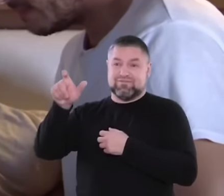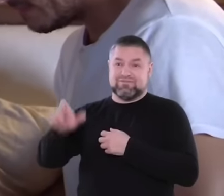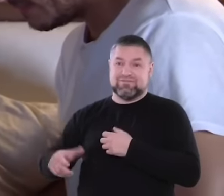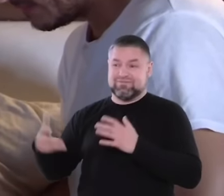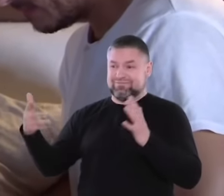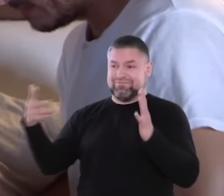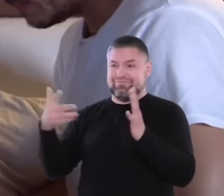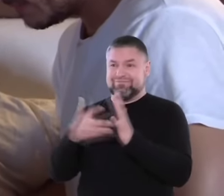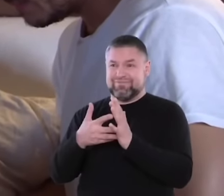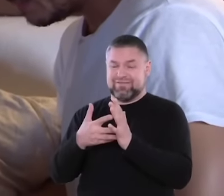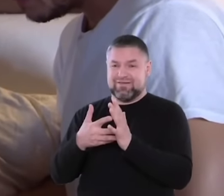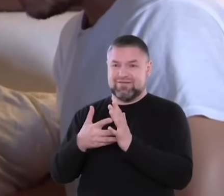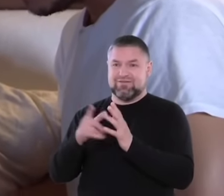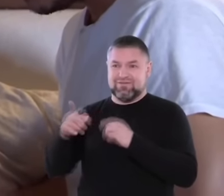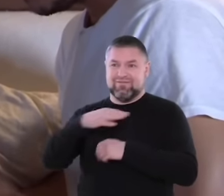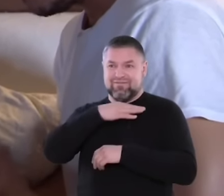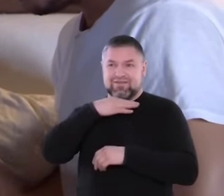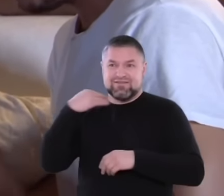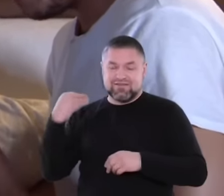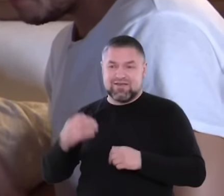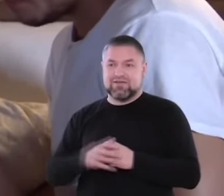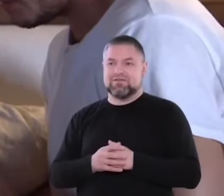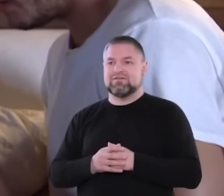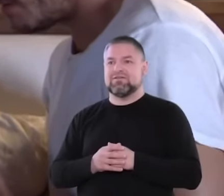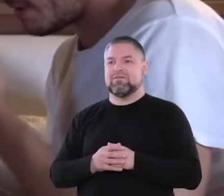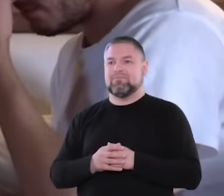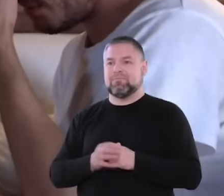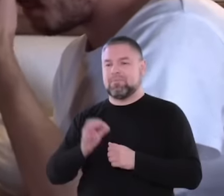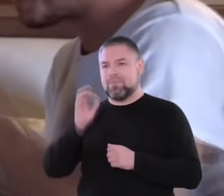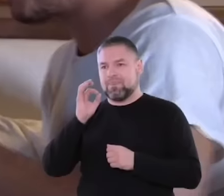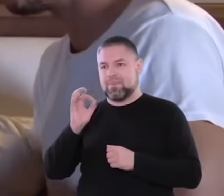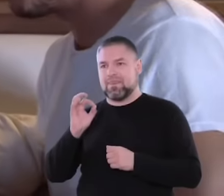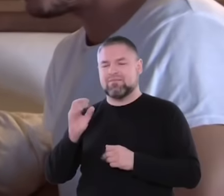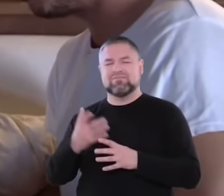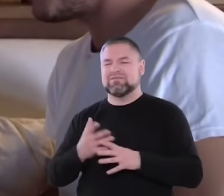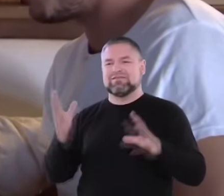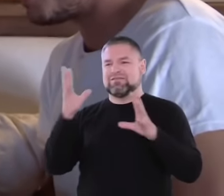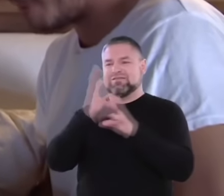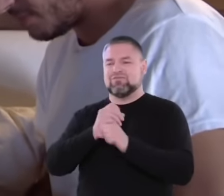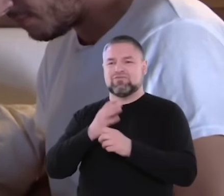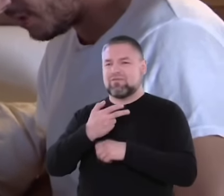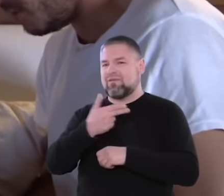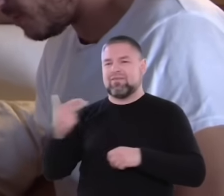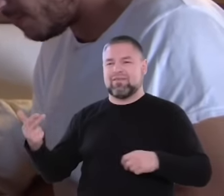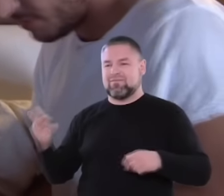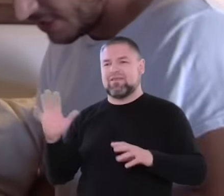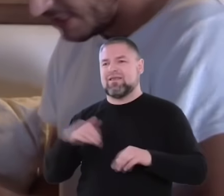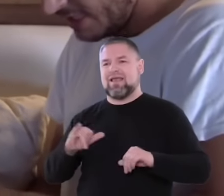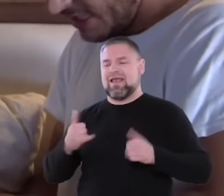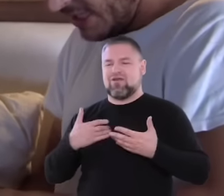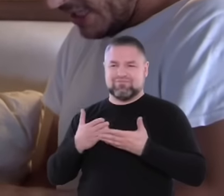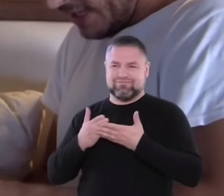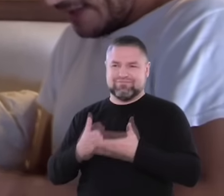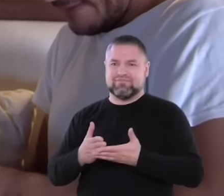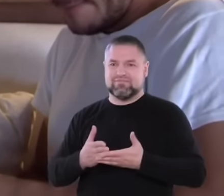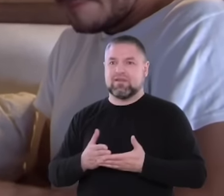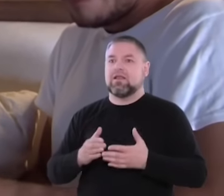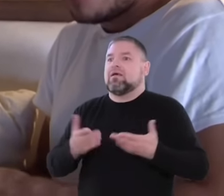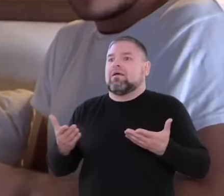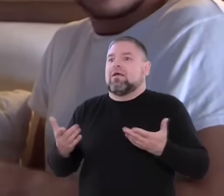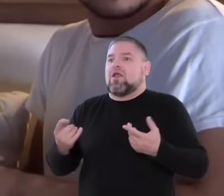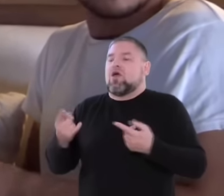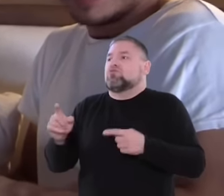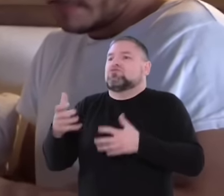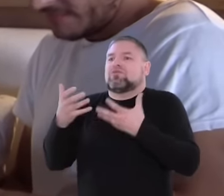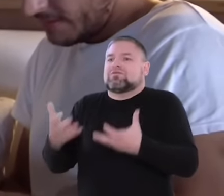ponad 5000, no to chyba wystarczy, prawda? Dobra, zapomnijmy o tym, nie było tematu. Jakoś sobie poradzę. No dobra, ale